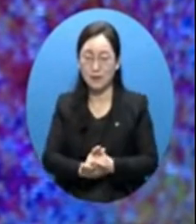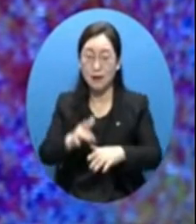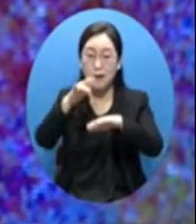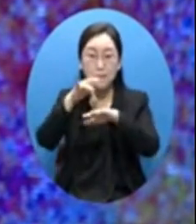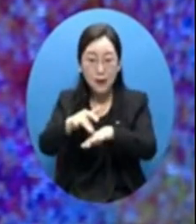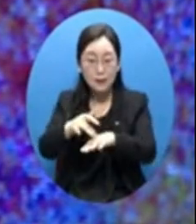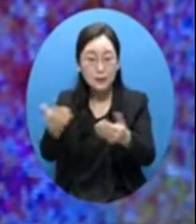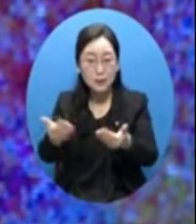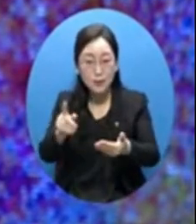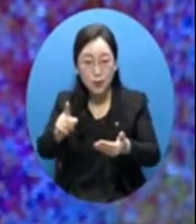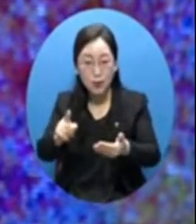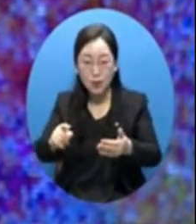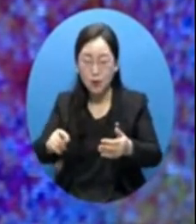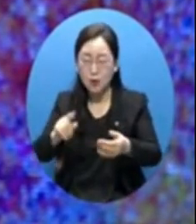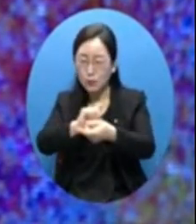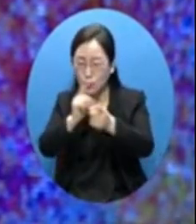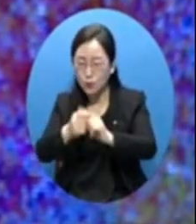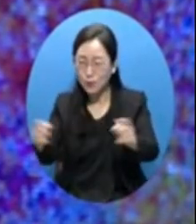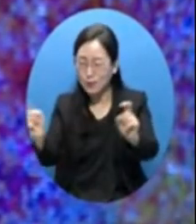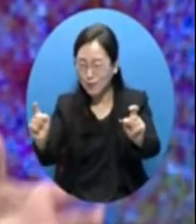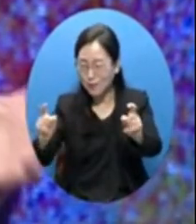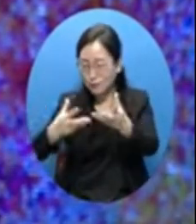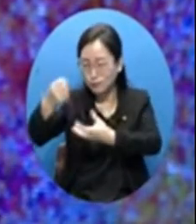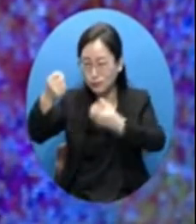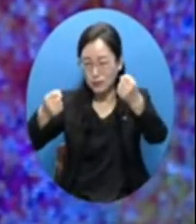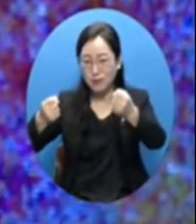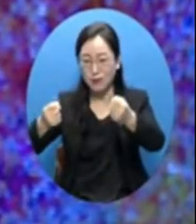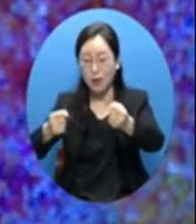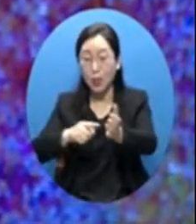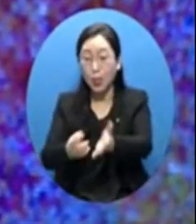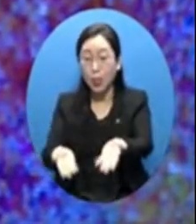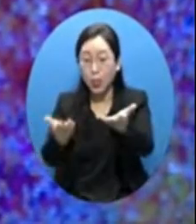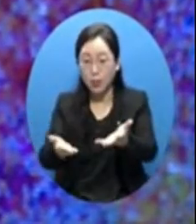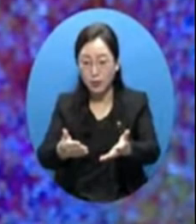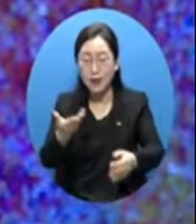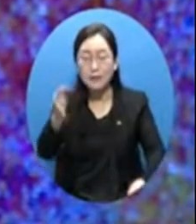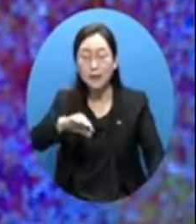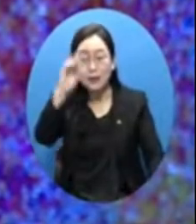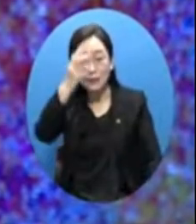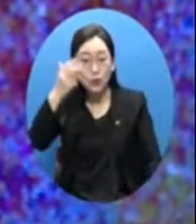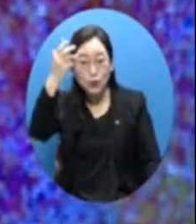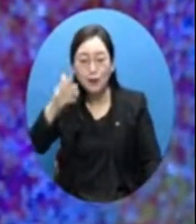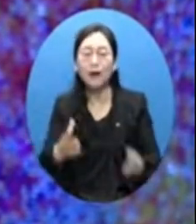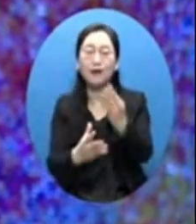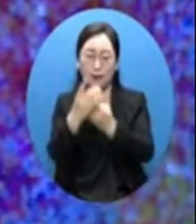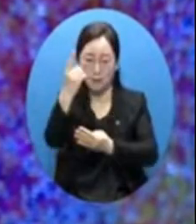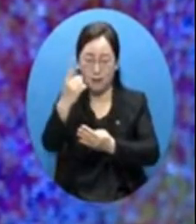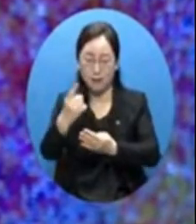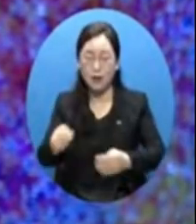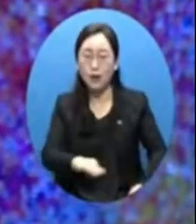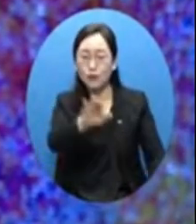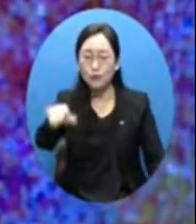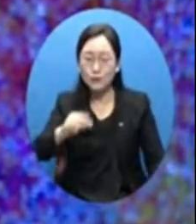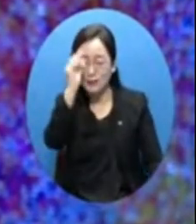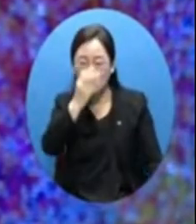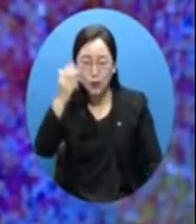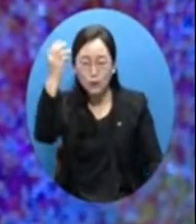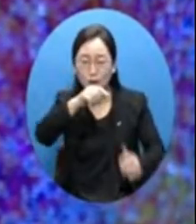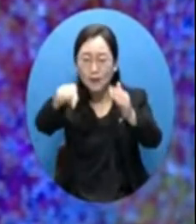믿는 사람 가운데 다툼과 분열을 가져오는 것입니다. 성령 역사는 하나 되게 만드는 것입니다. 우리는 어떤 일도 성령에서 하나가 되어야